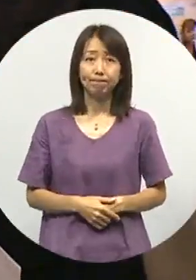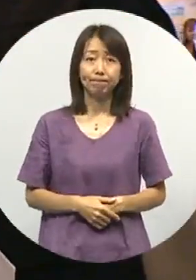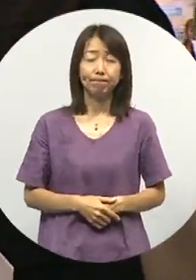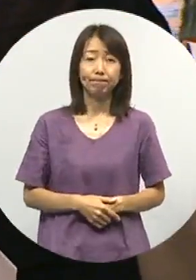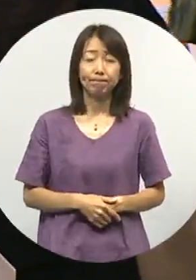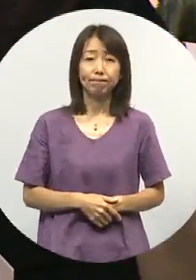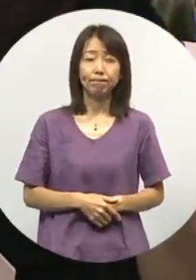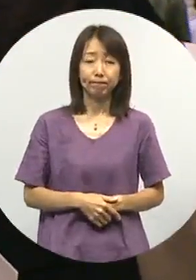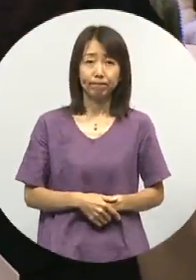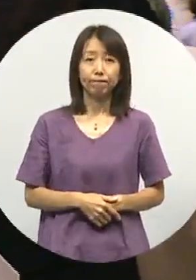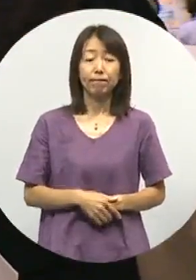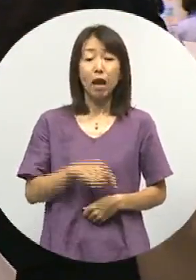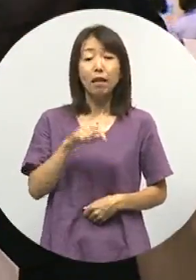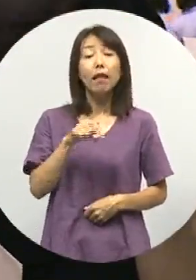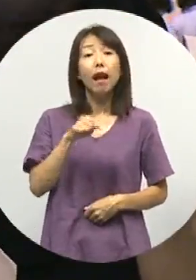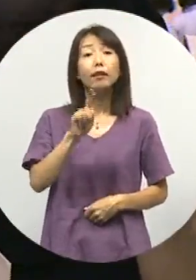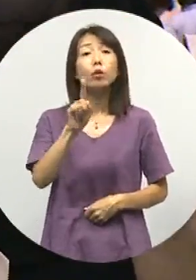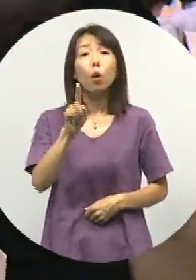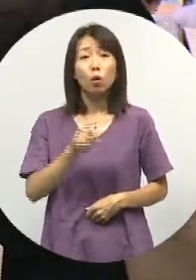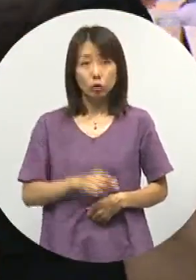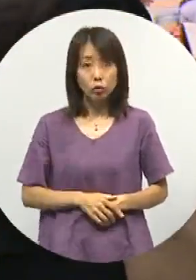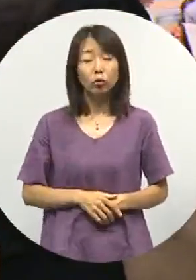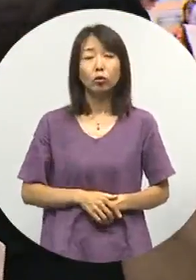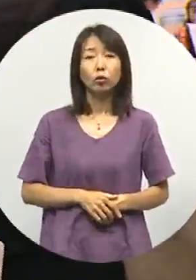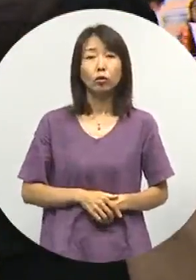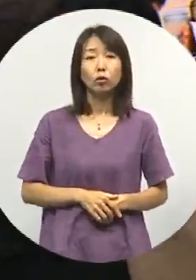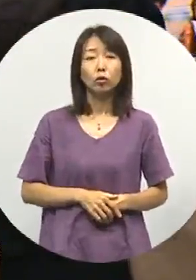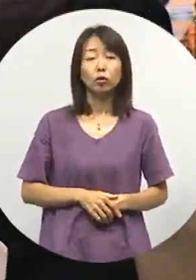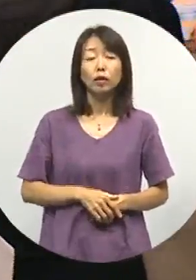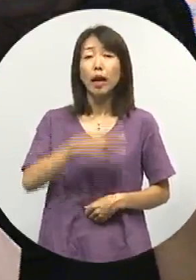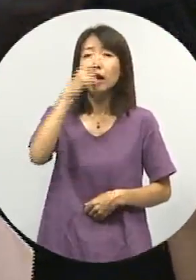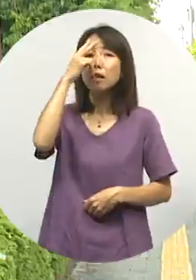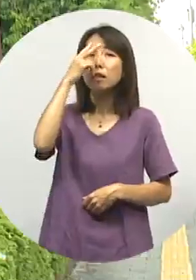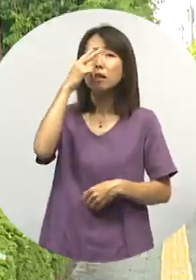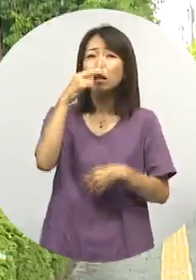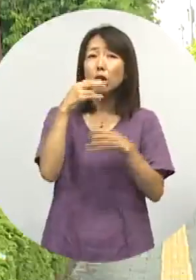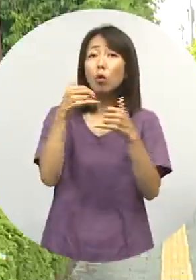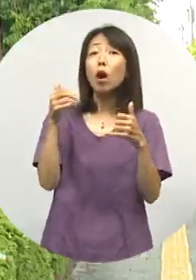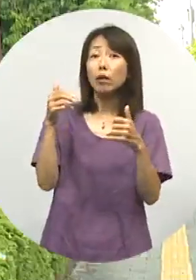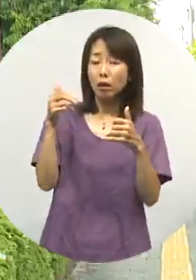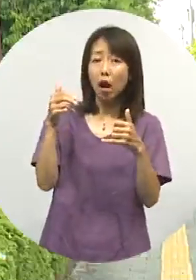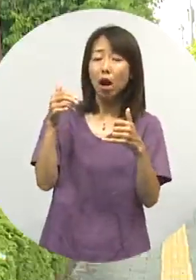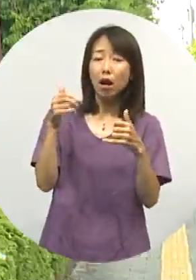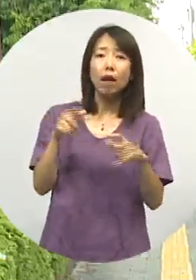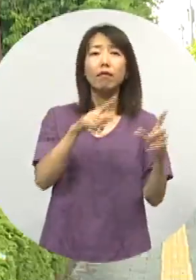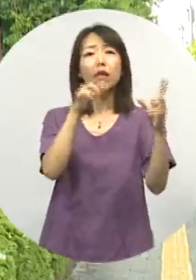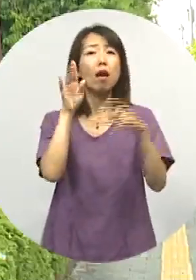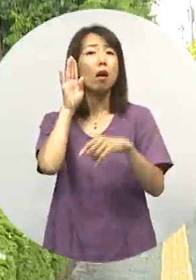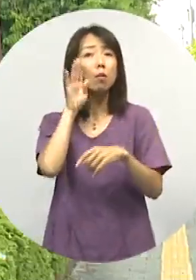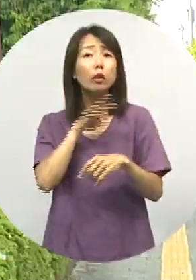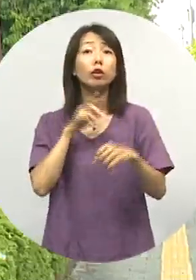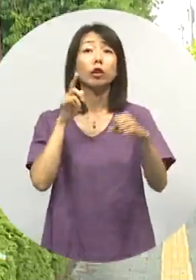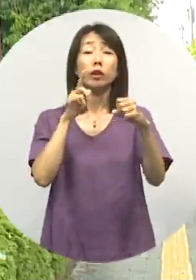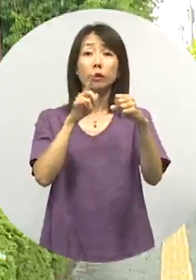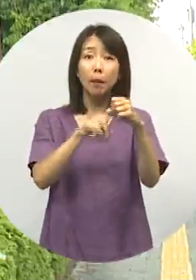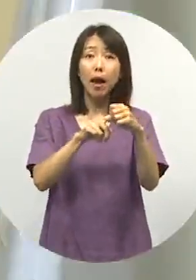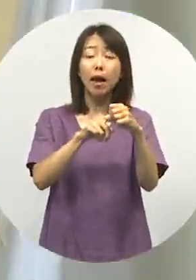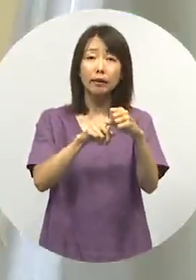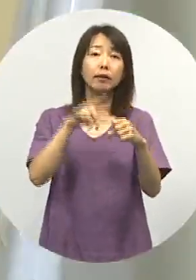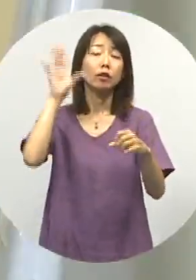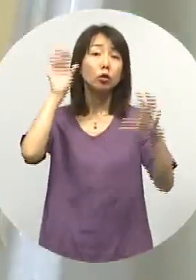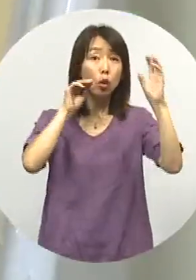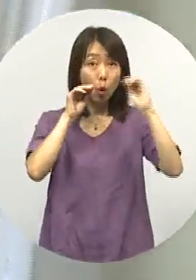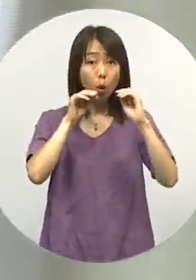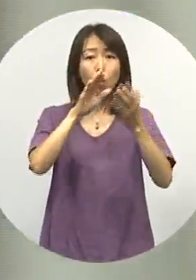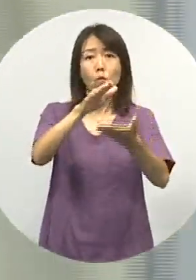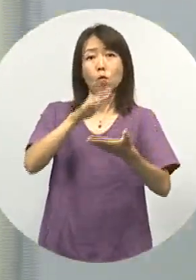そんな中、今回番組では視覚障害者が豊かな生活を送るため、多くの情報を得ること